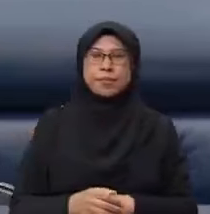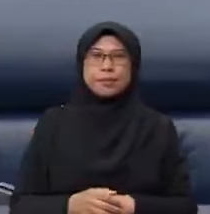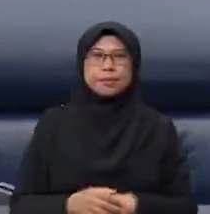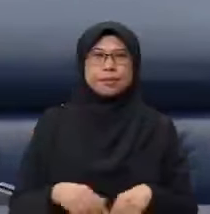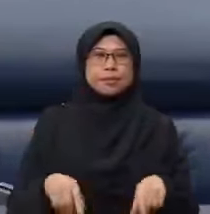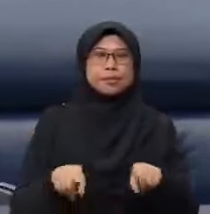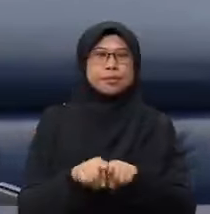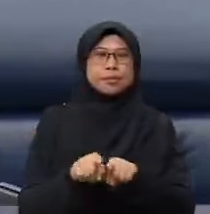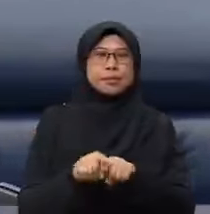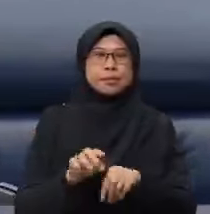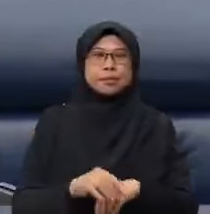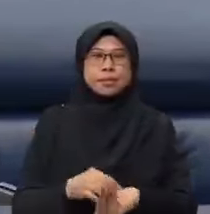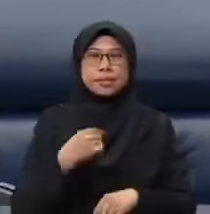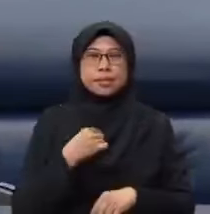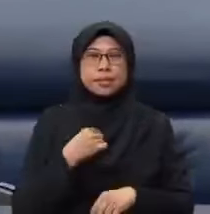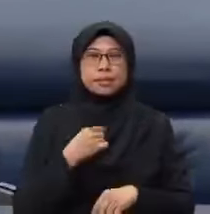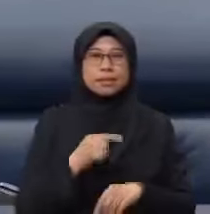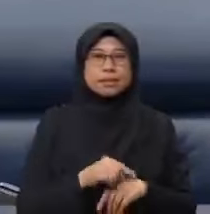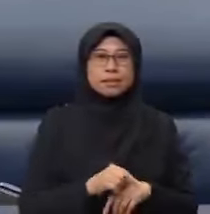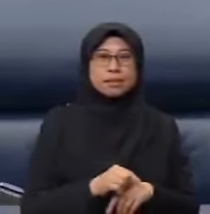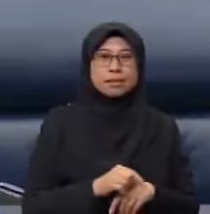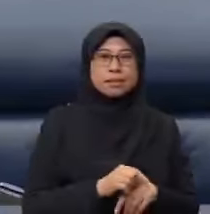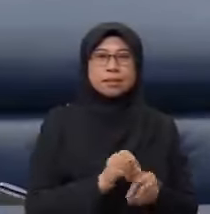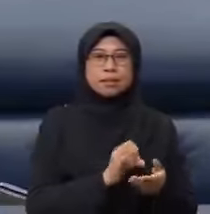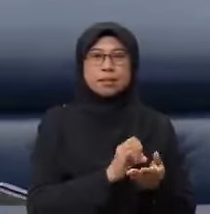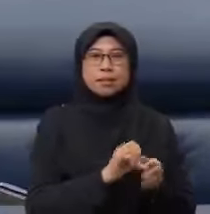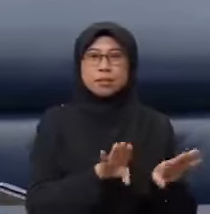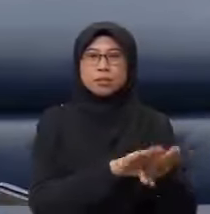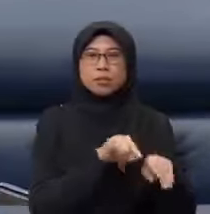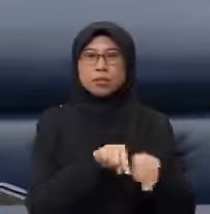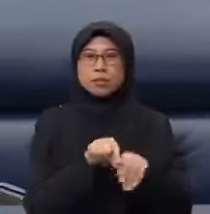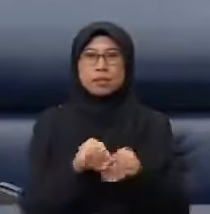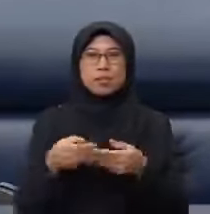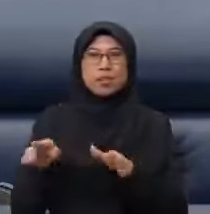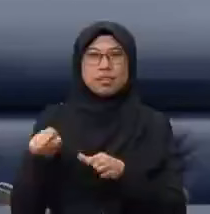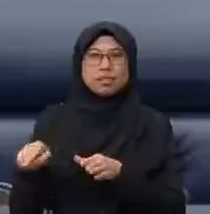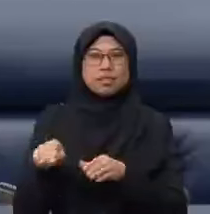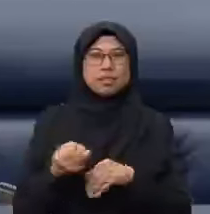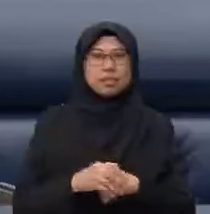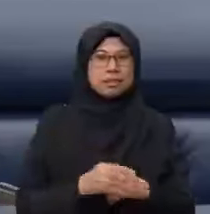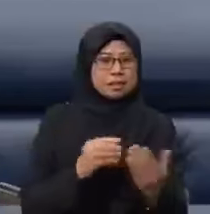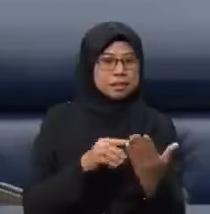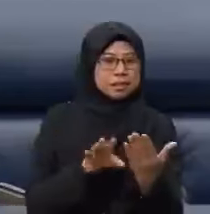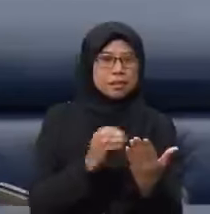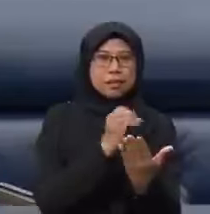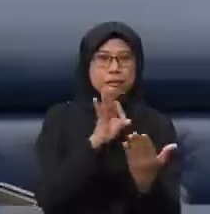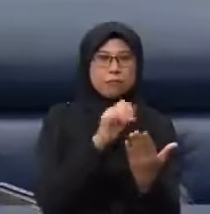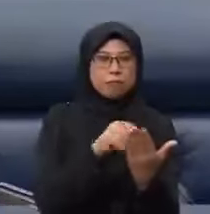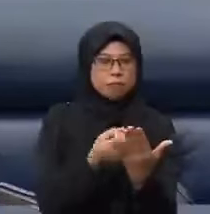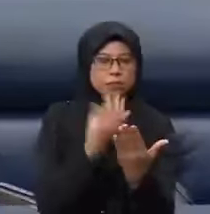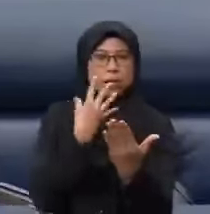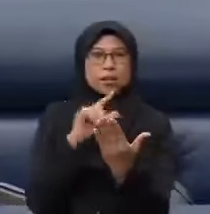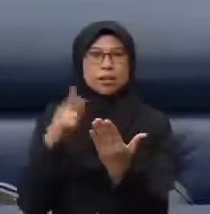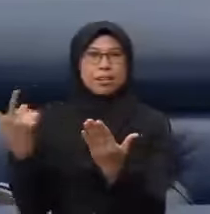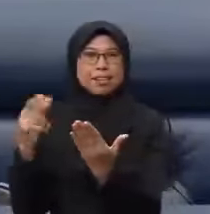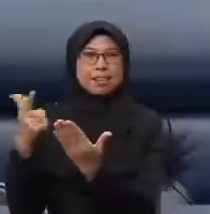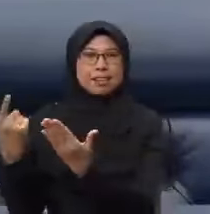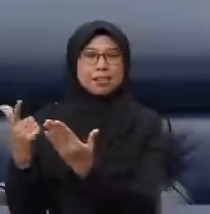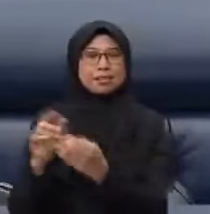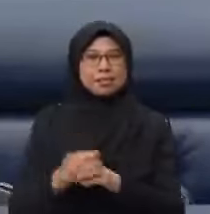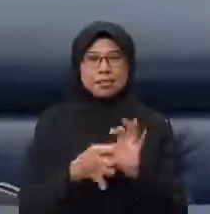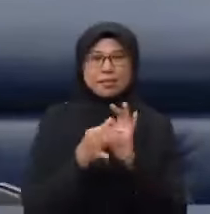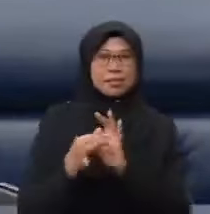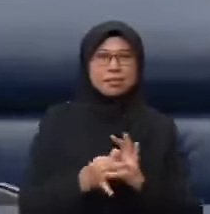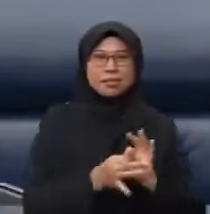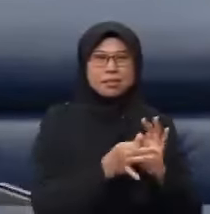cat and mouse kita tutup sini dia muncul sana kita tutup sana dia muncul situ pula jadi di sini kerjasama